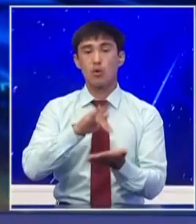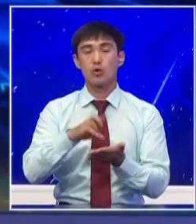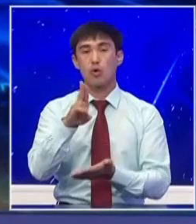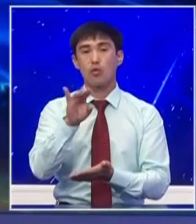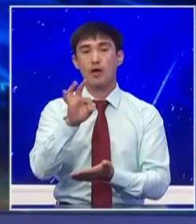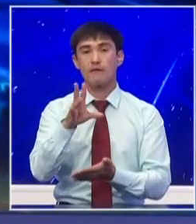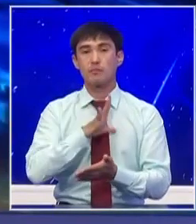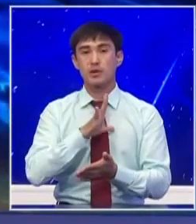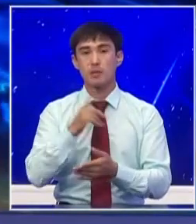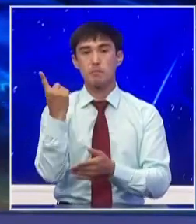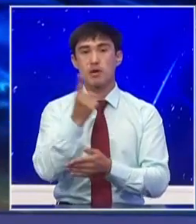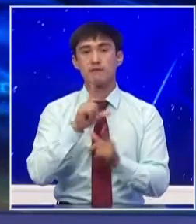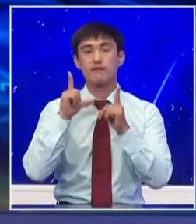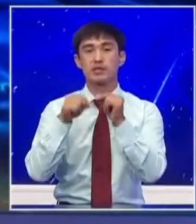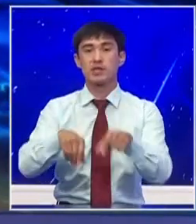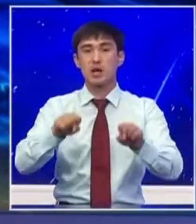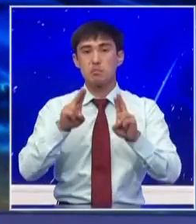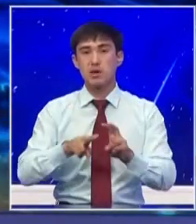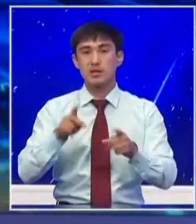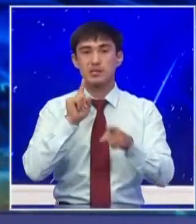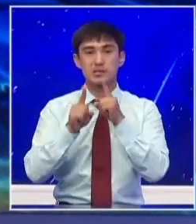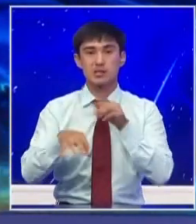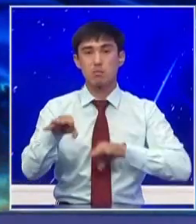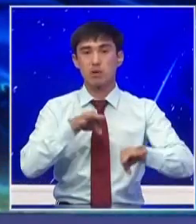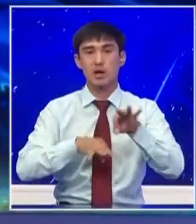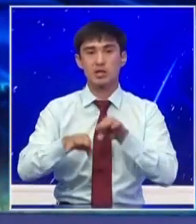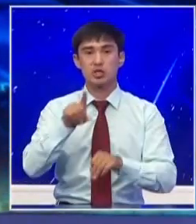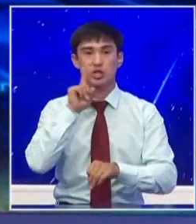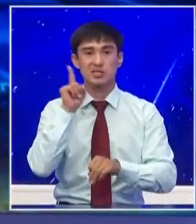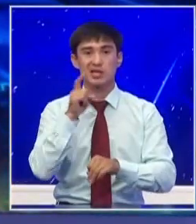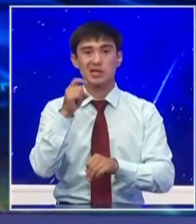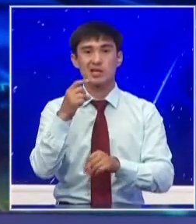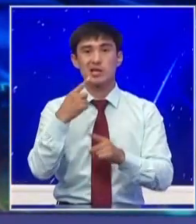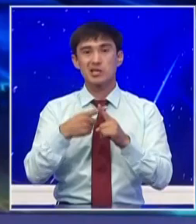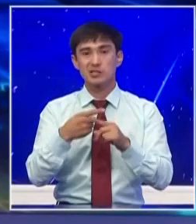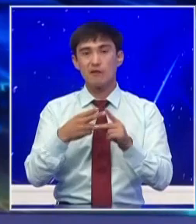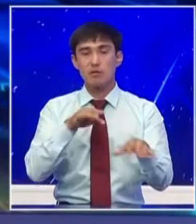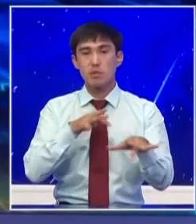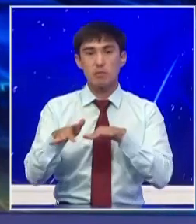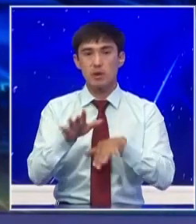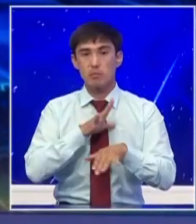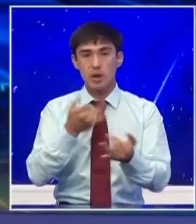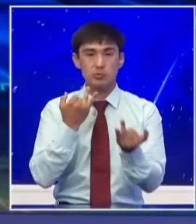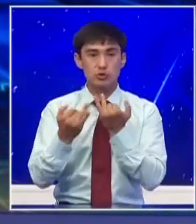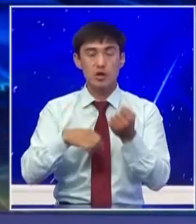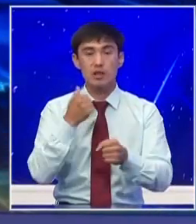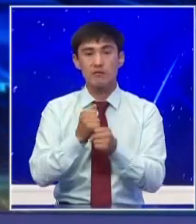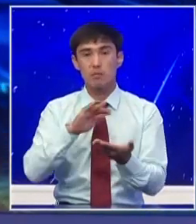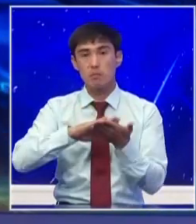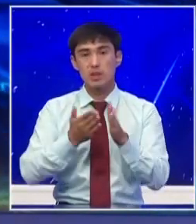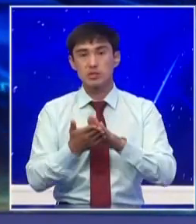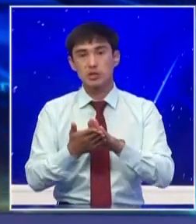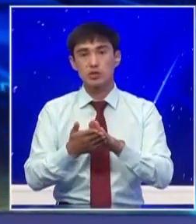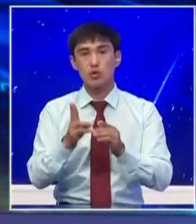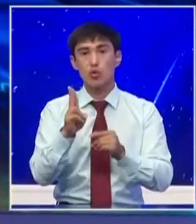городе Кунаев состоялось первое выездное экспертное заседание проекта «Жастар Икс». В ходе мероприятия были обсуждены основные положения